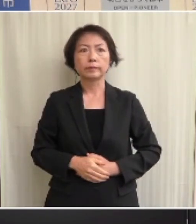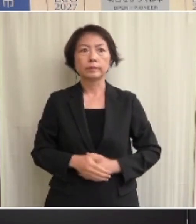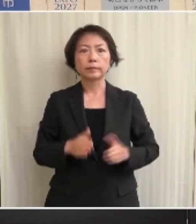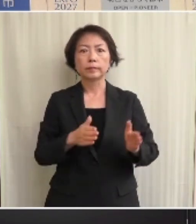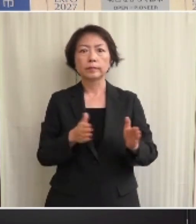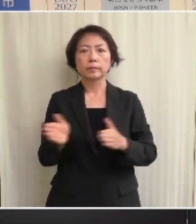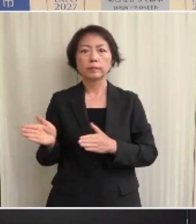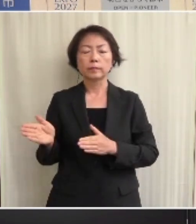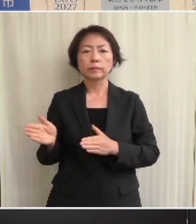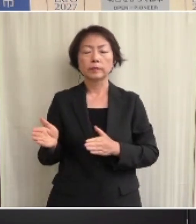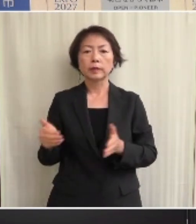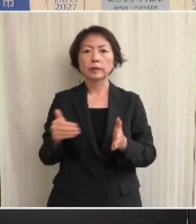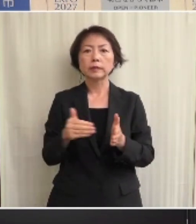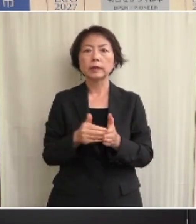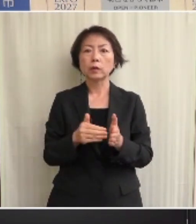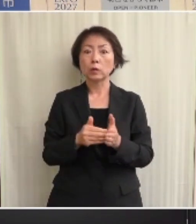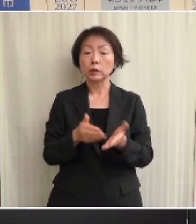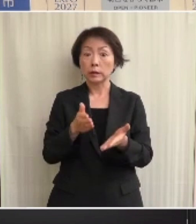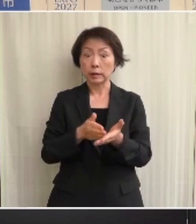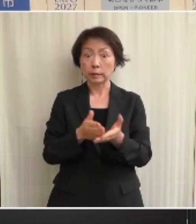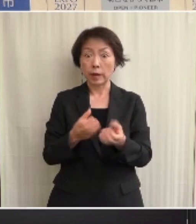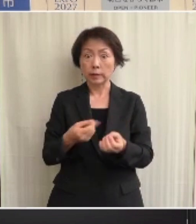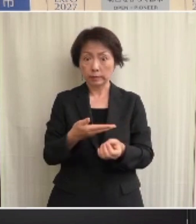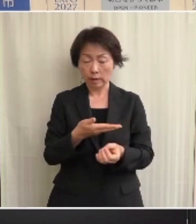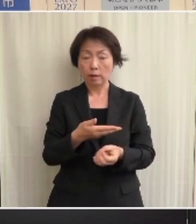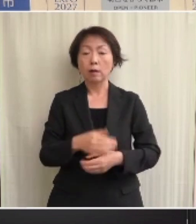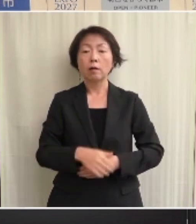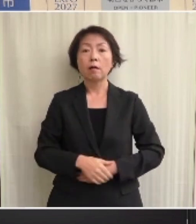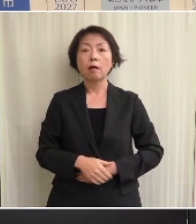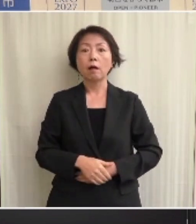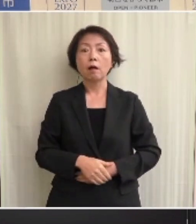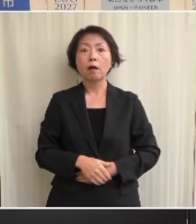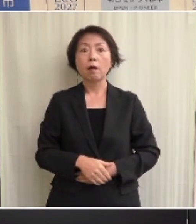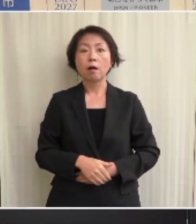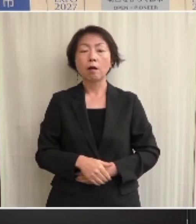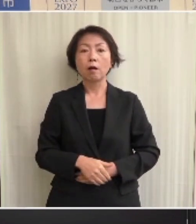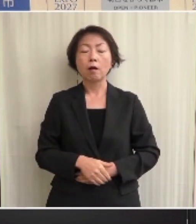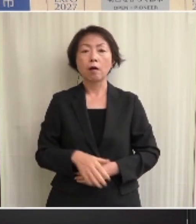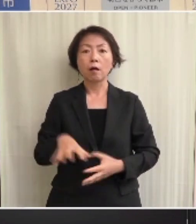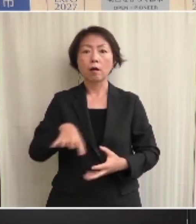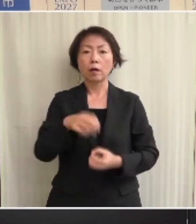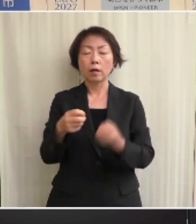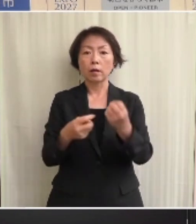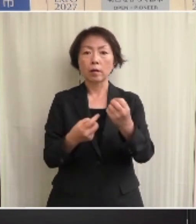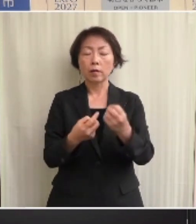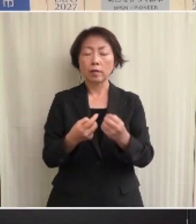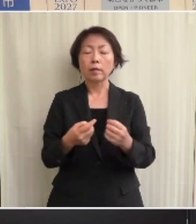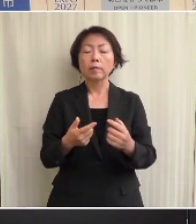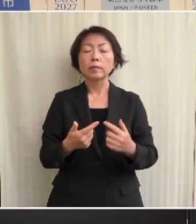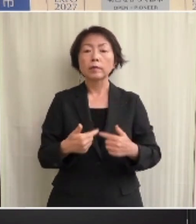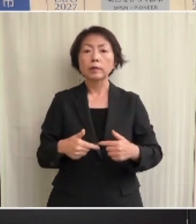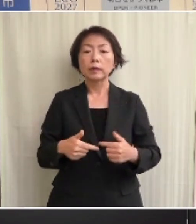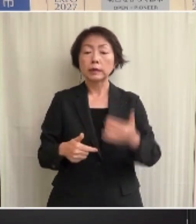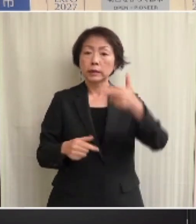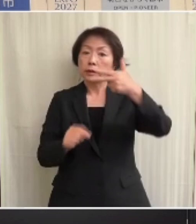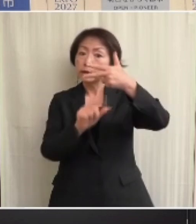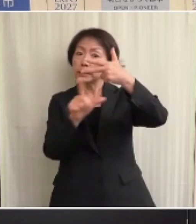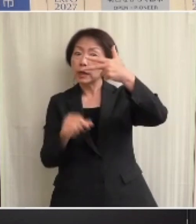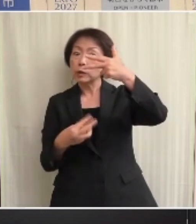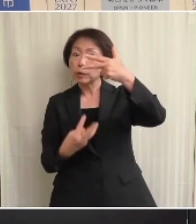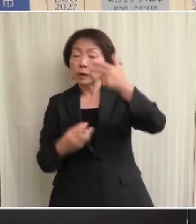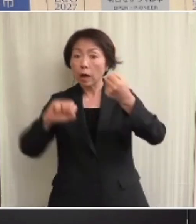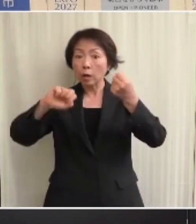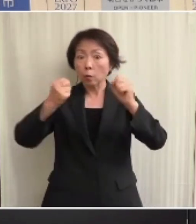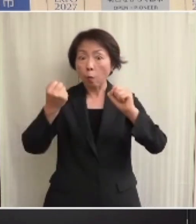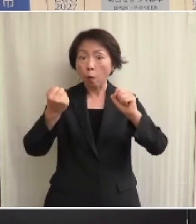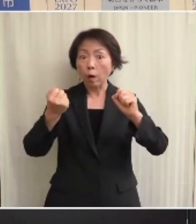それとですね、最後に今ご案内いただいた平時におけるこの防災啓発動画なんですが、これも7月3日からすでに